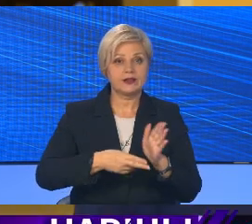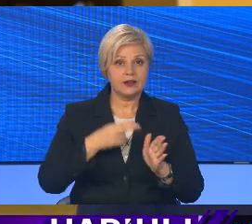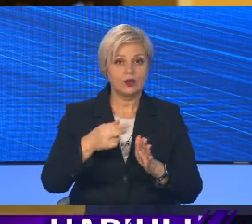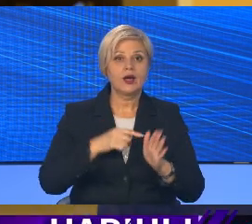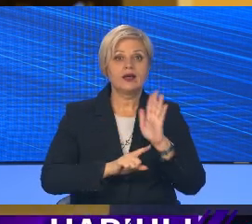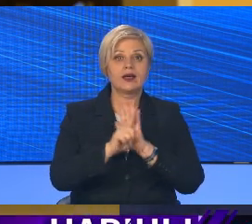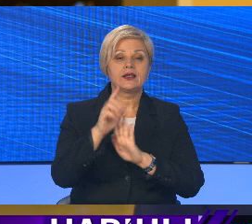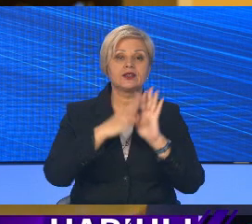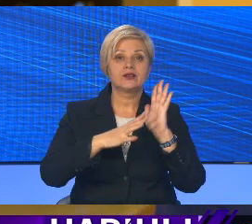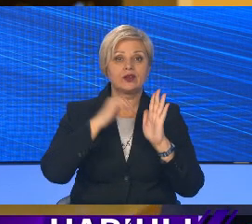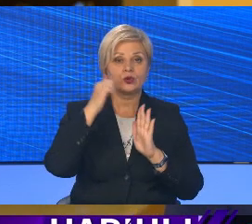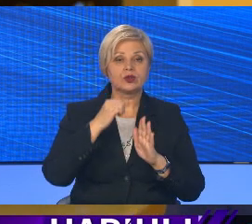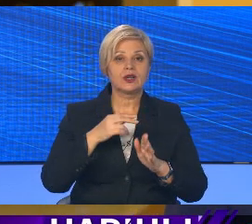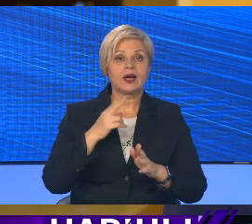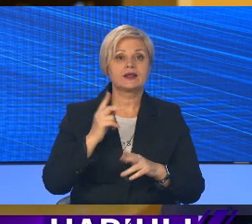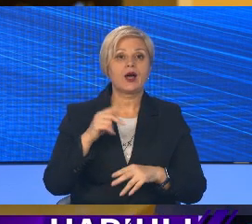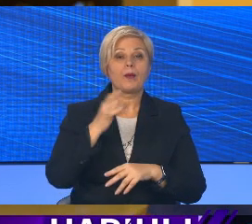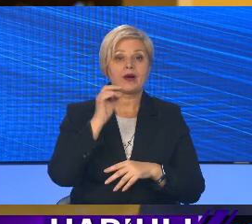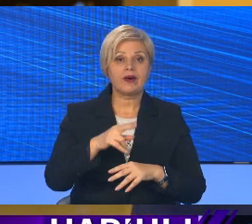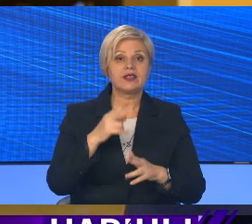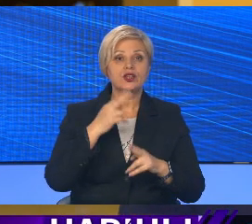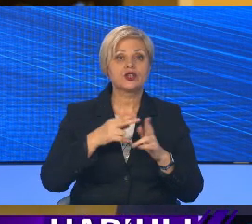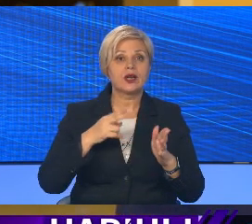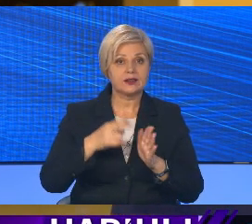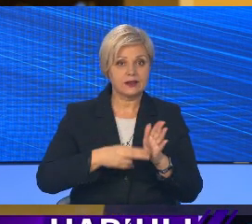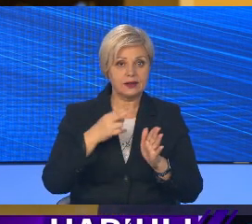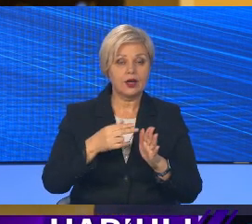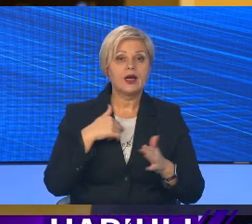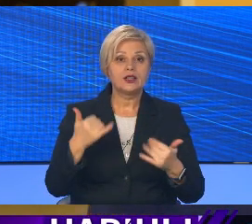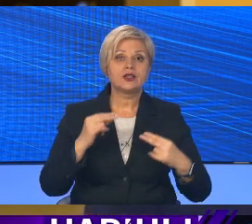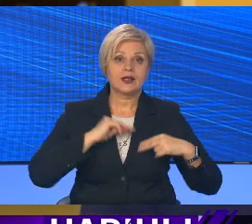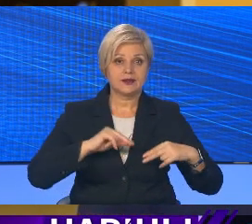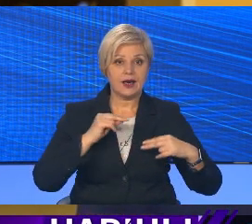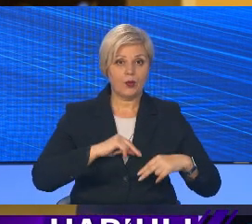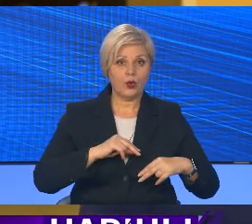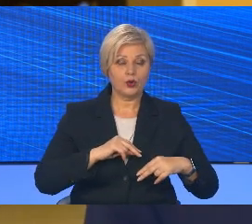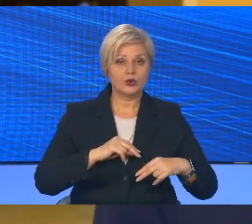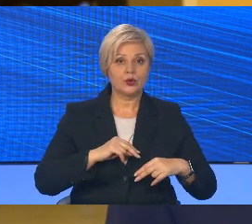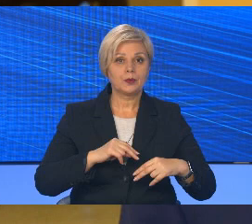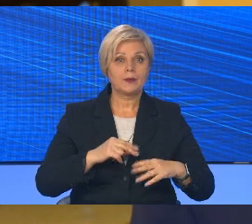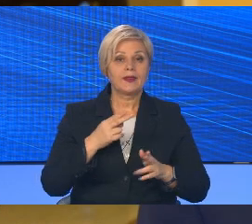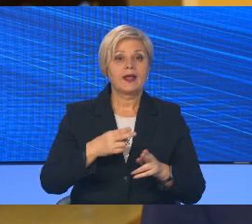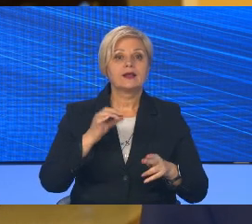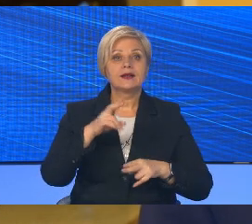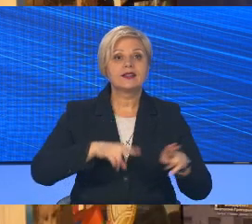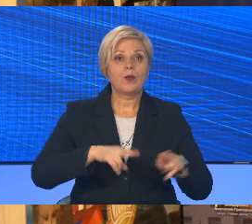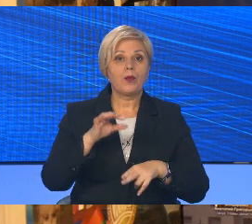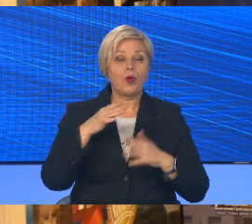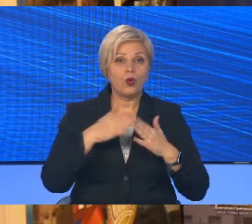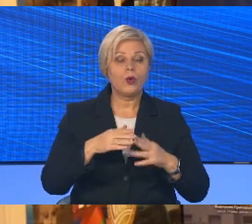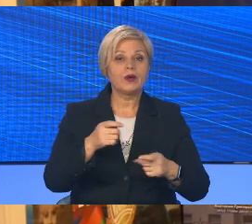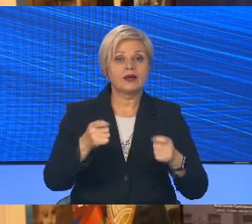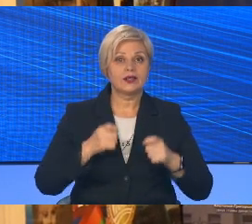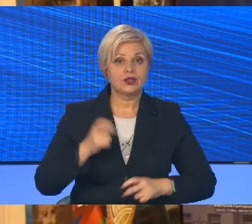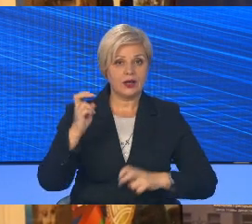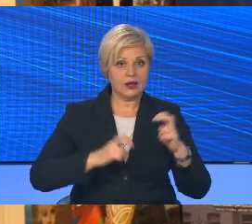в 90-х годах проводником пассажирских вагонов. На сегодняшний момент я работаю в локомотивном депо Гомеля, начальником производственного